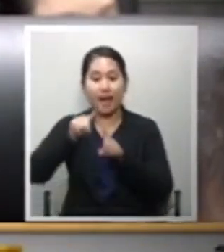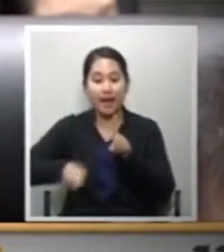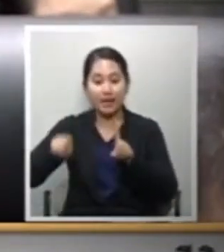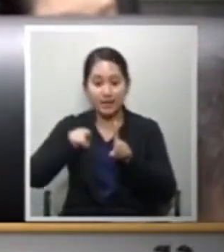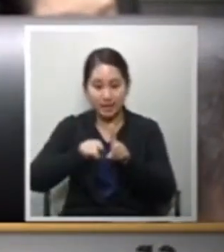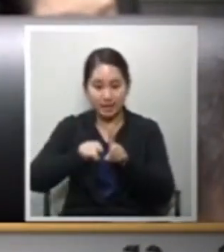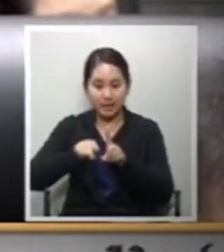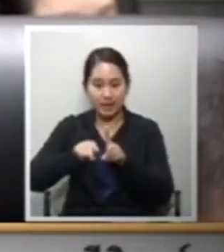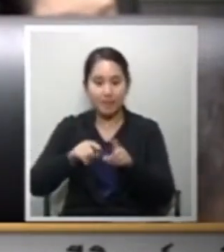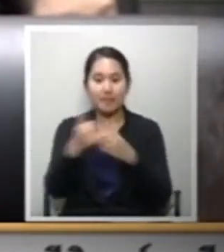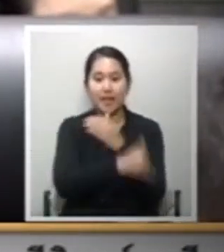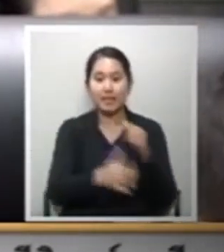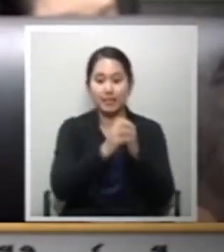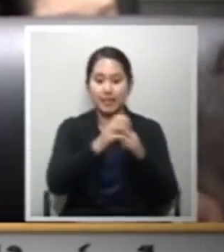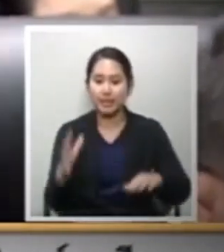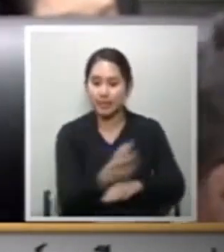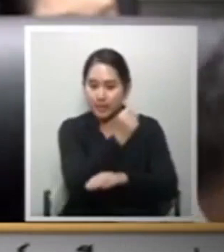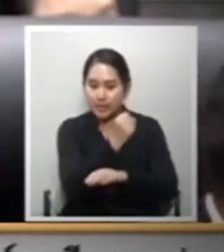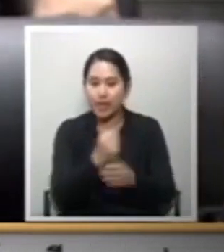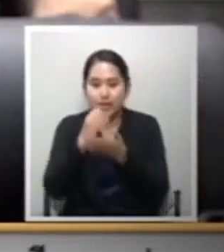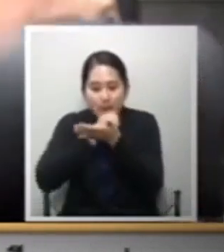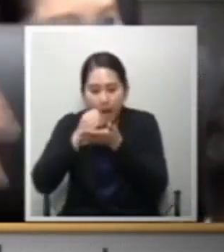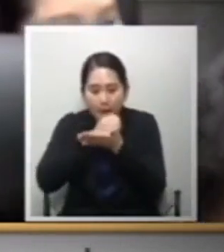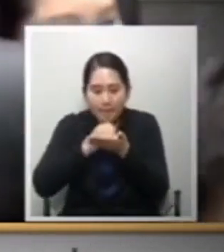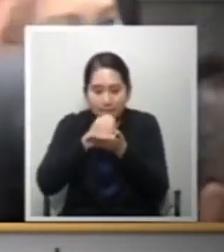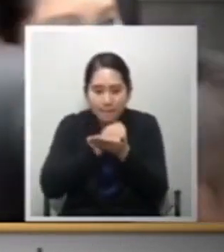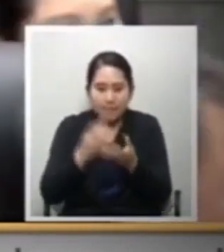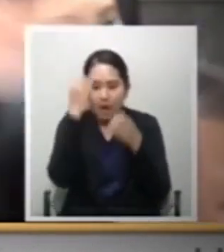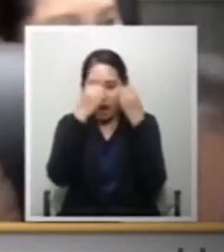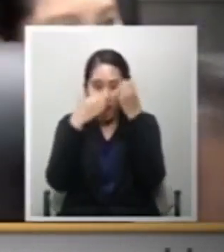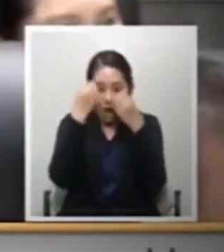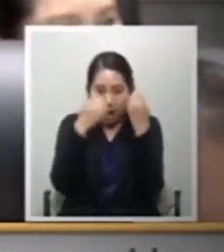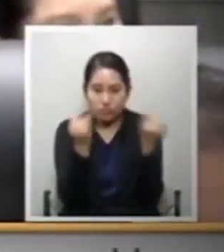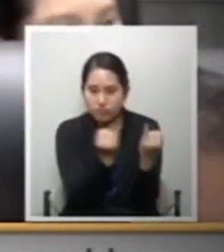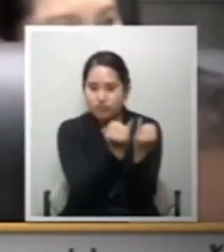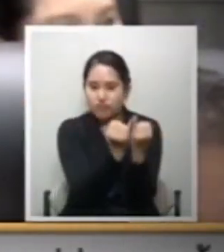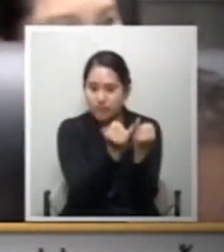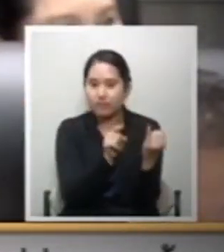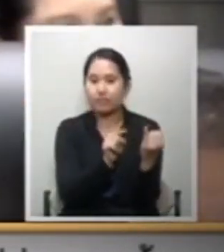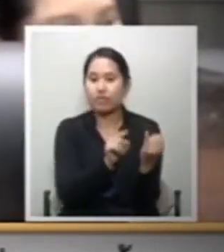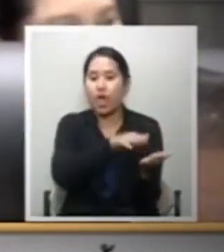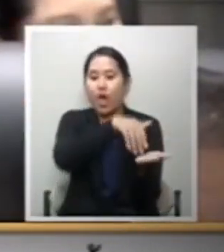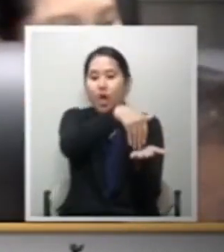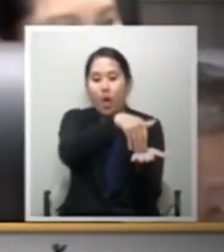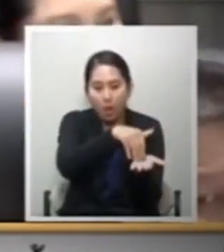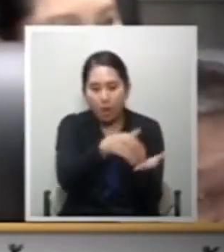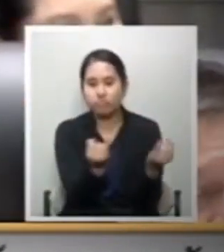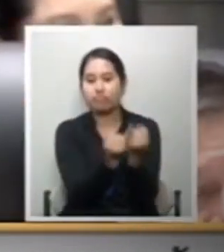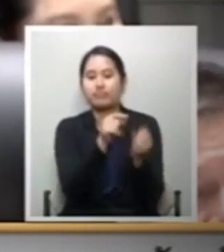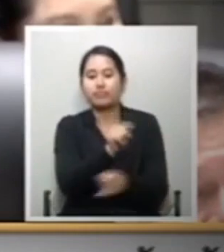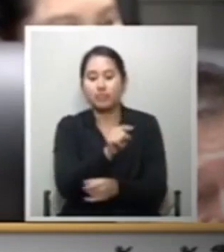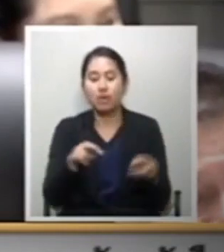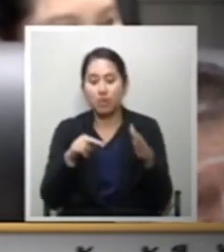ส.ส.จังหวัดอุตรดิตถ์ได้พูดถึงการกลับมาระบาดหนักของยาเสพติดโดยเฉพาะยาบ้าและ